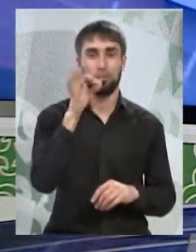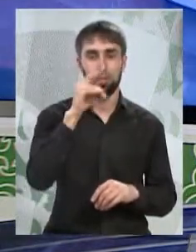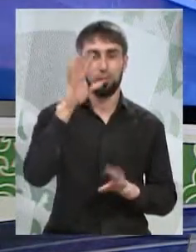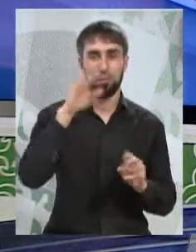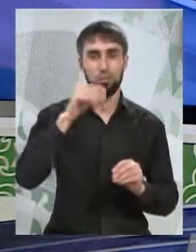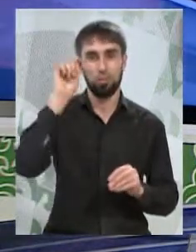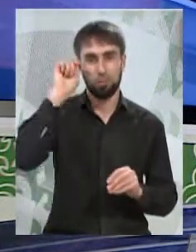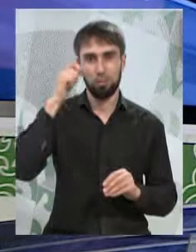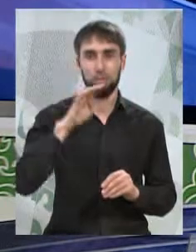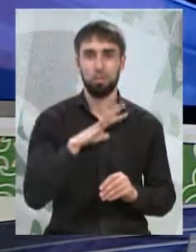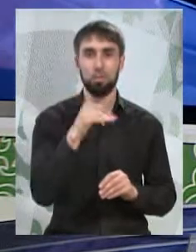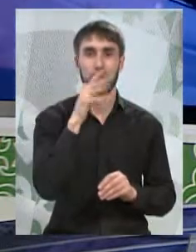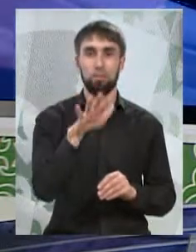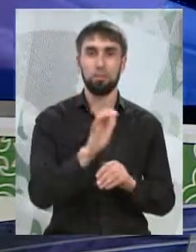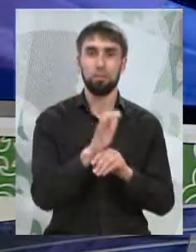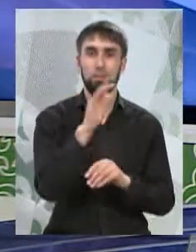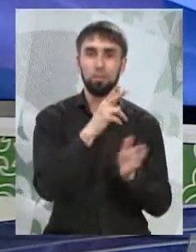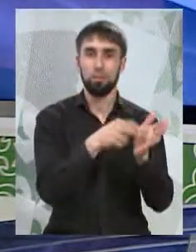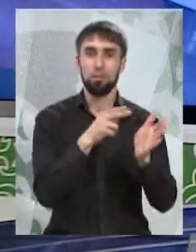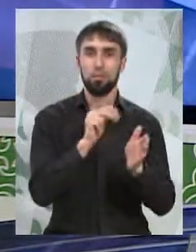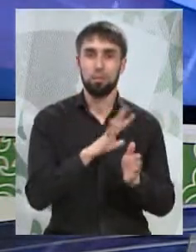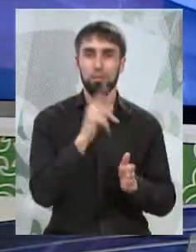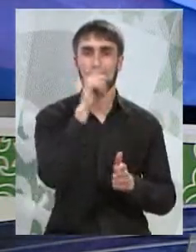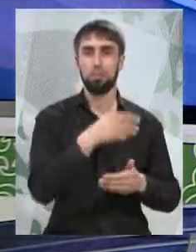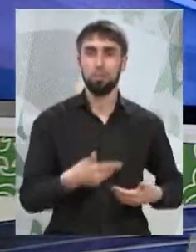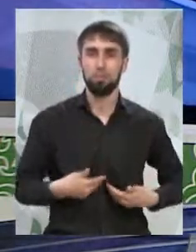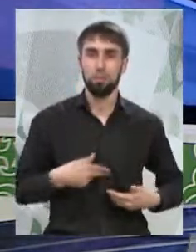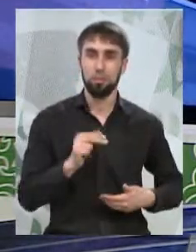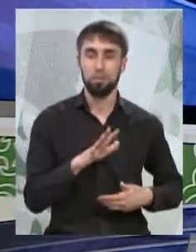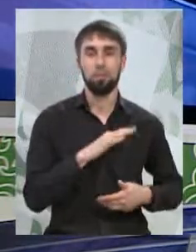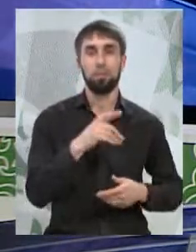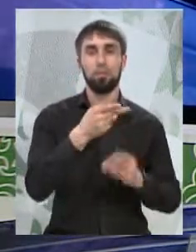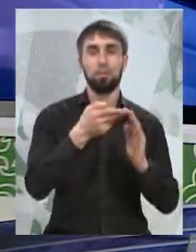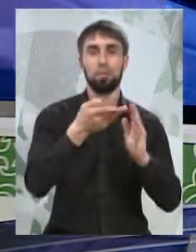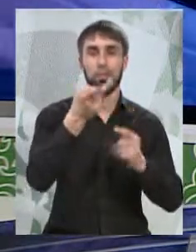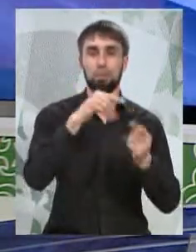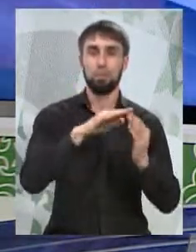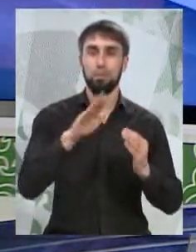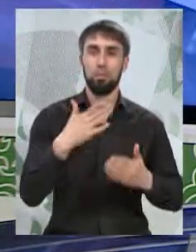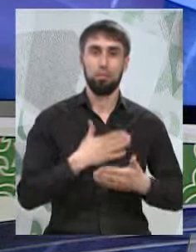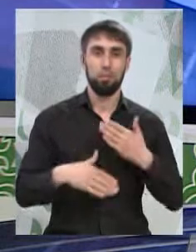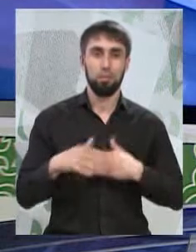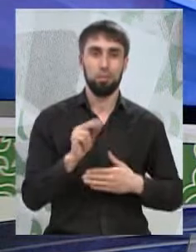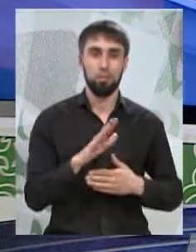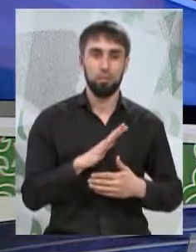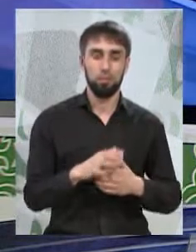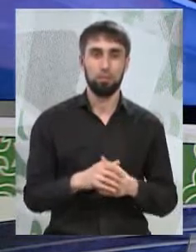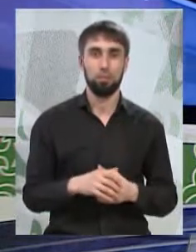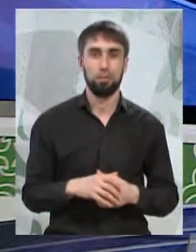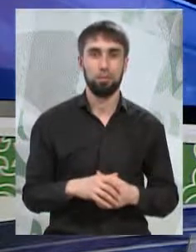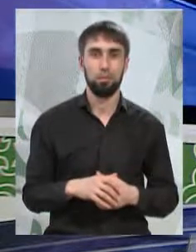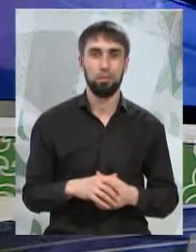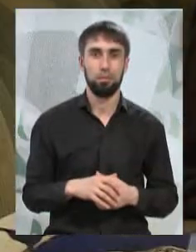мельчайших подробностей. Как ехали в Казахстан, выживали и радовались возвращению на родину. С ним встретилась Жаредат